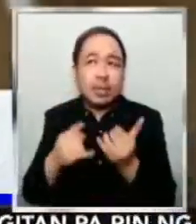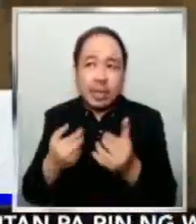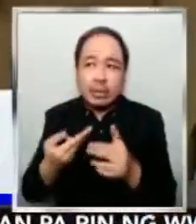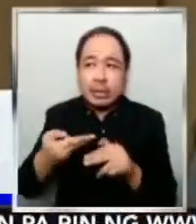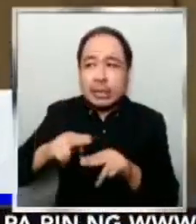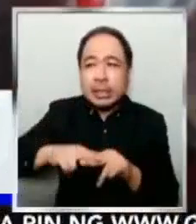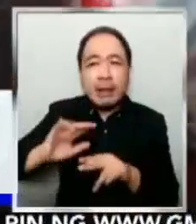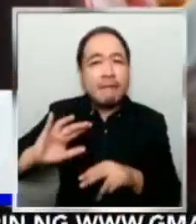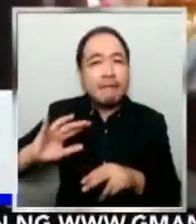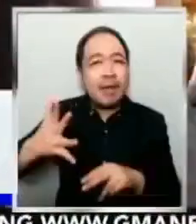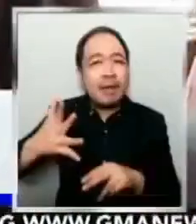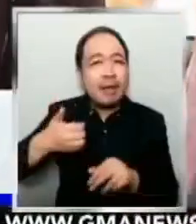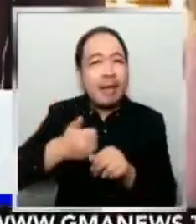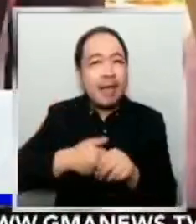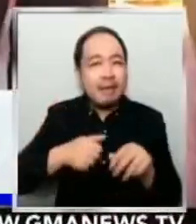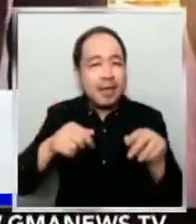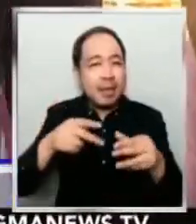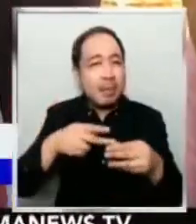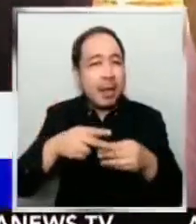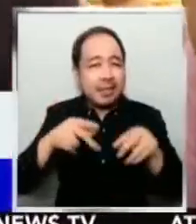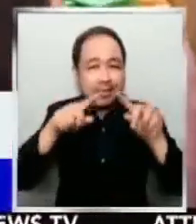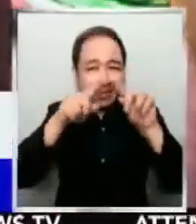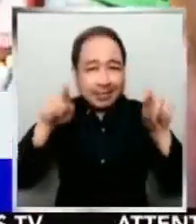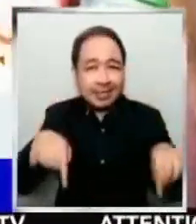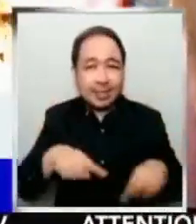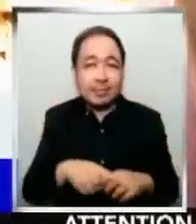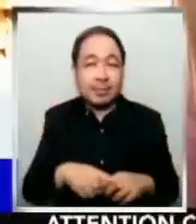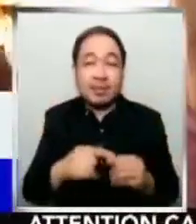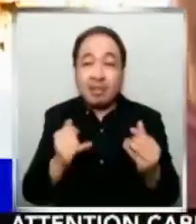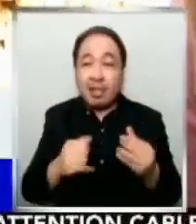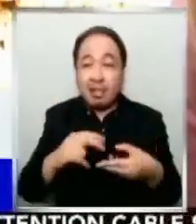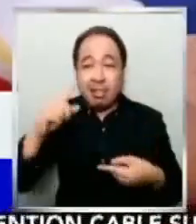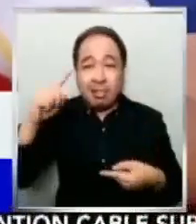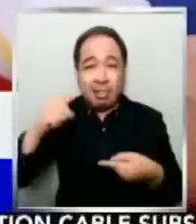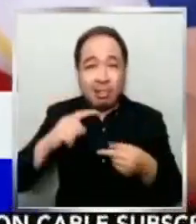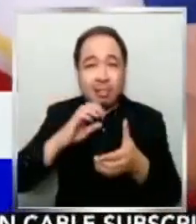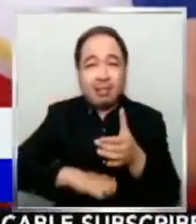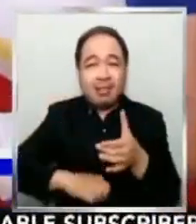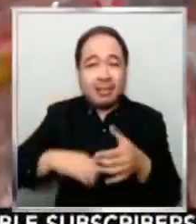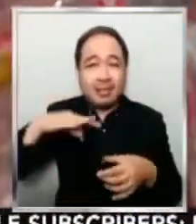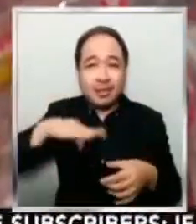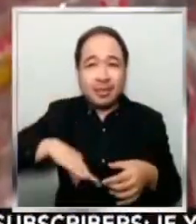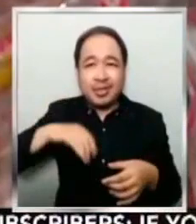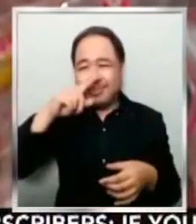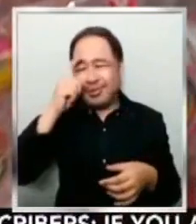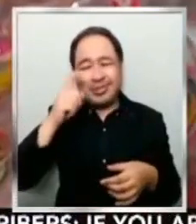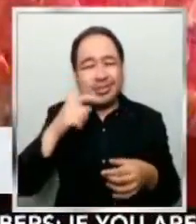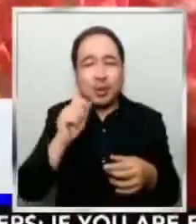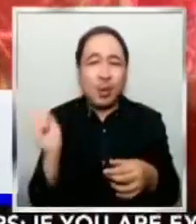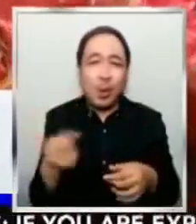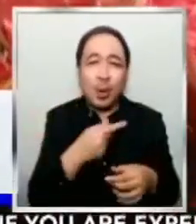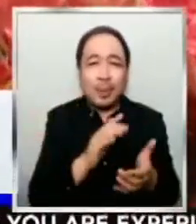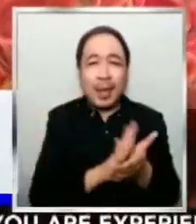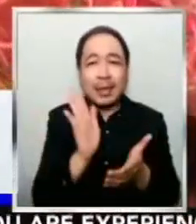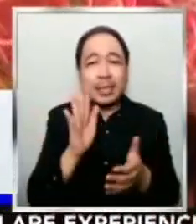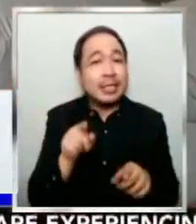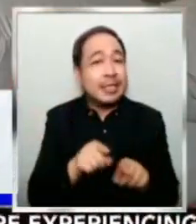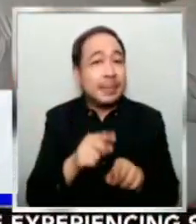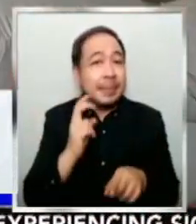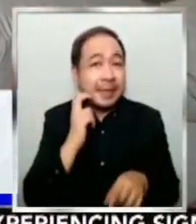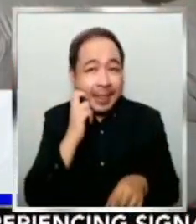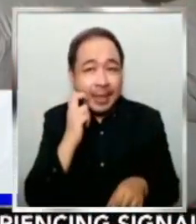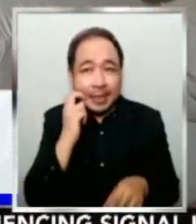kada pack. Nabawasan yung tubo namin dahil tumaas po yung bilhin. Pati mga candy, tumaas na rin ng 5 pesos kada